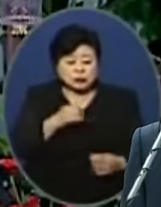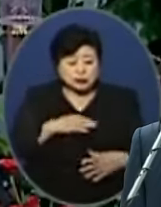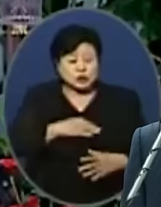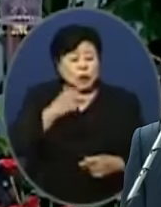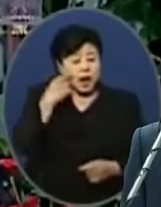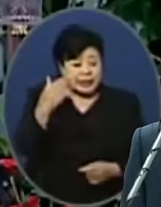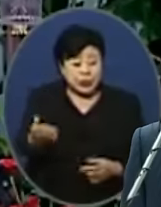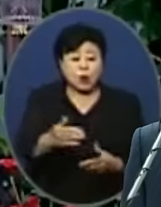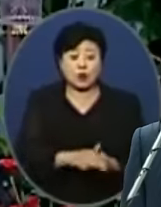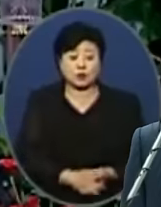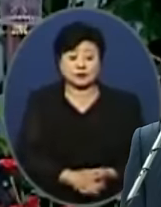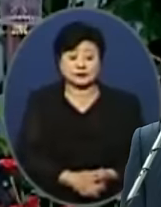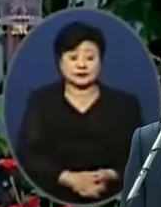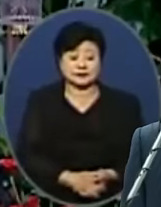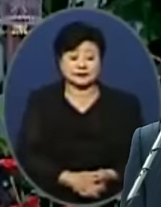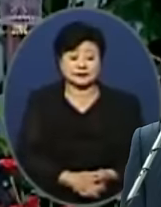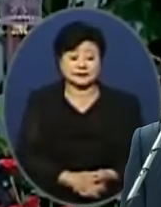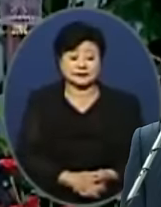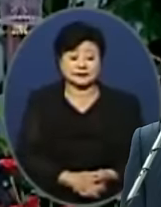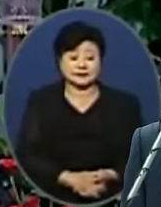누구를 무서워하리요.